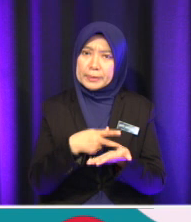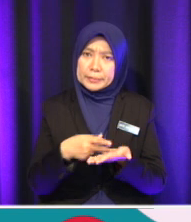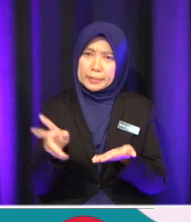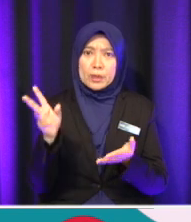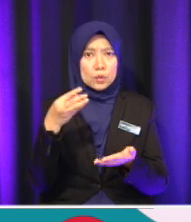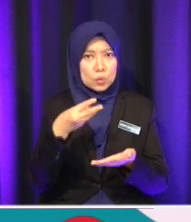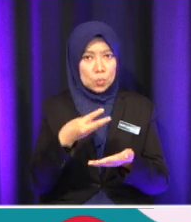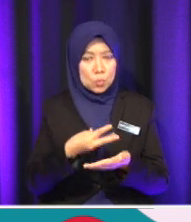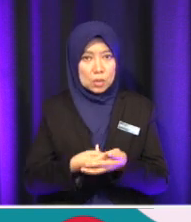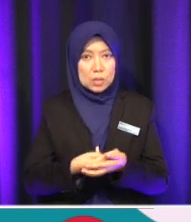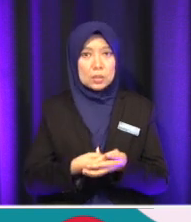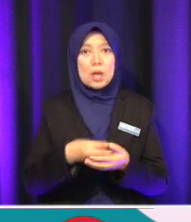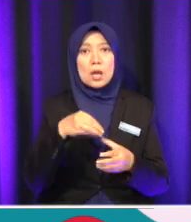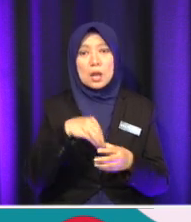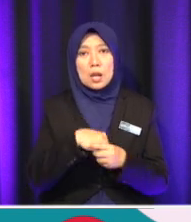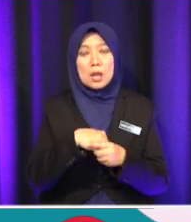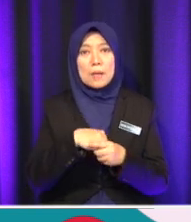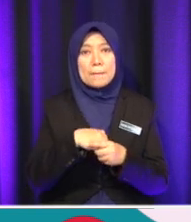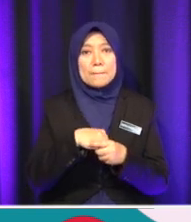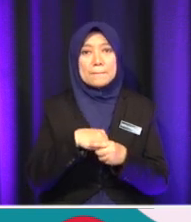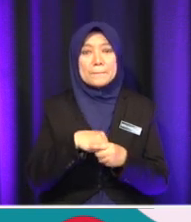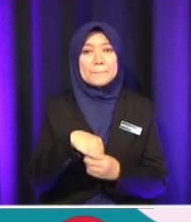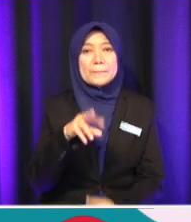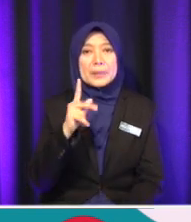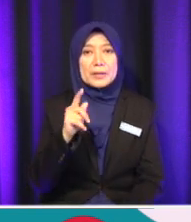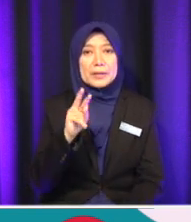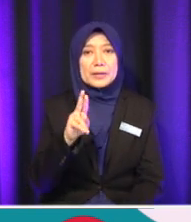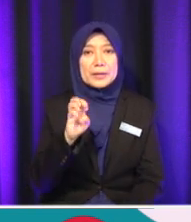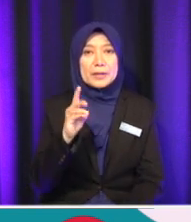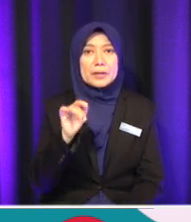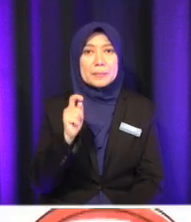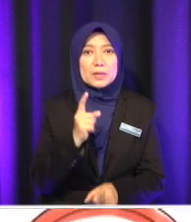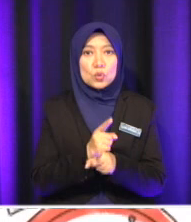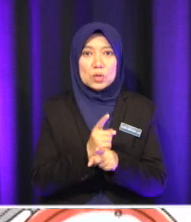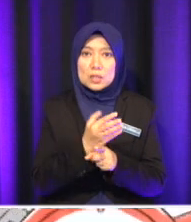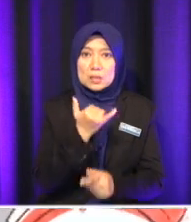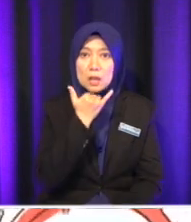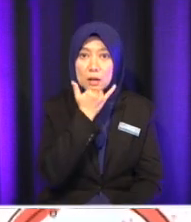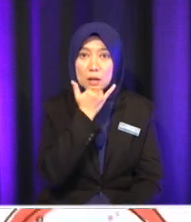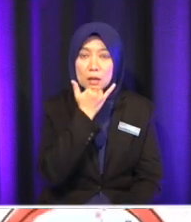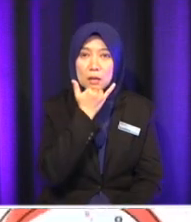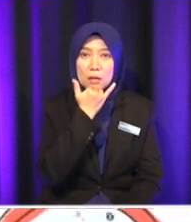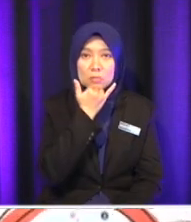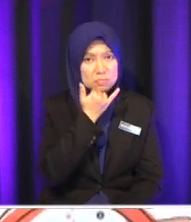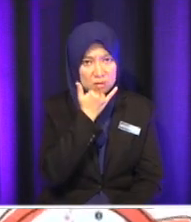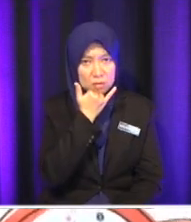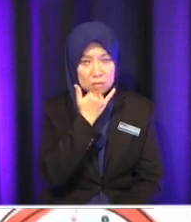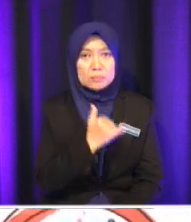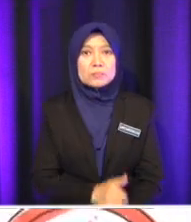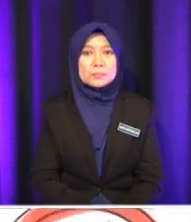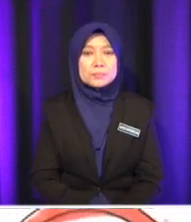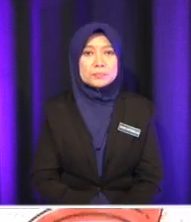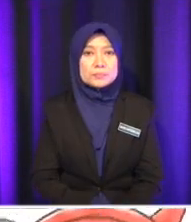di record dalam butiran kredit betul ke salah hmm salah juga oke